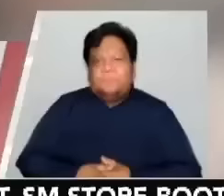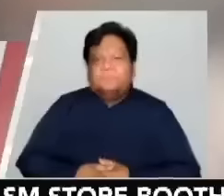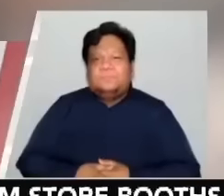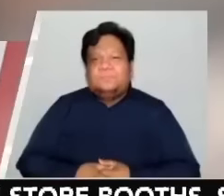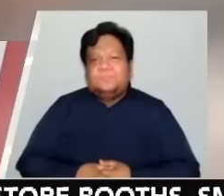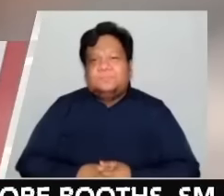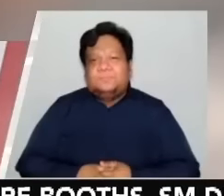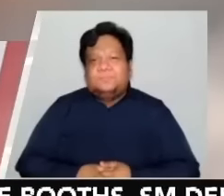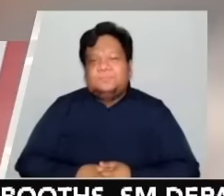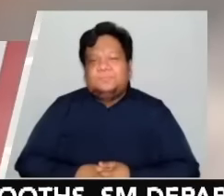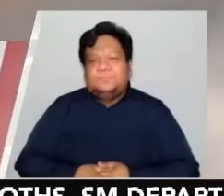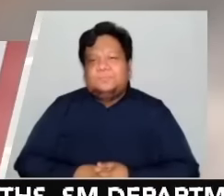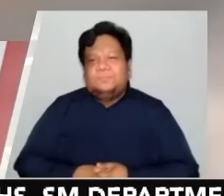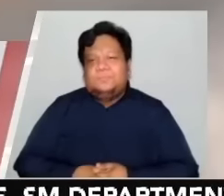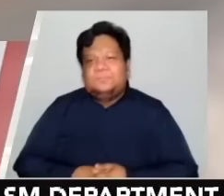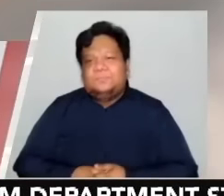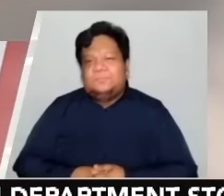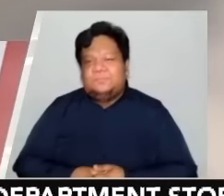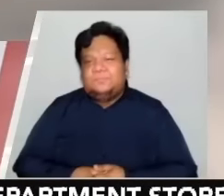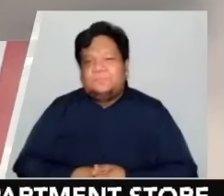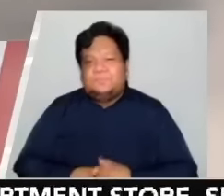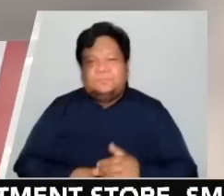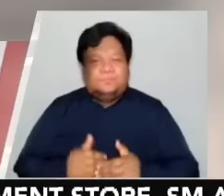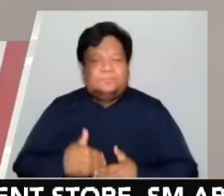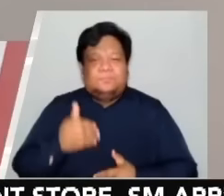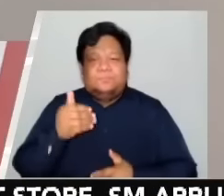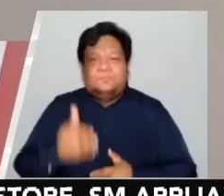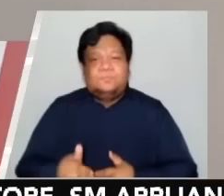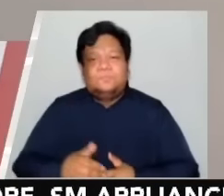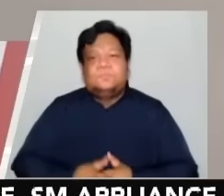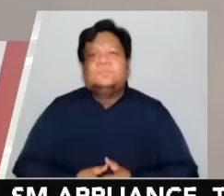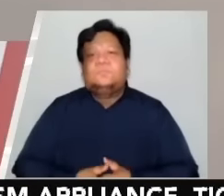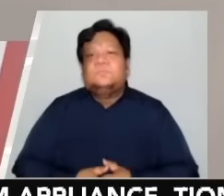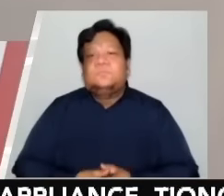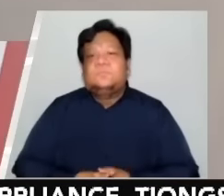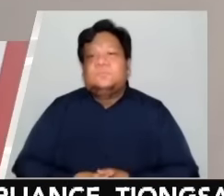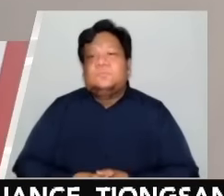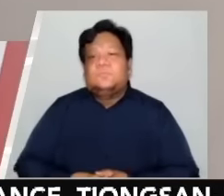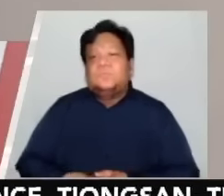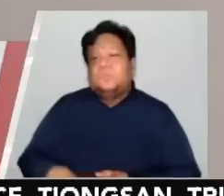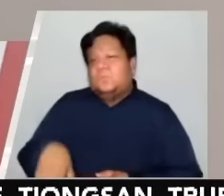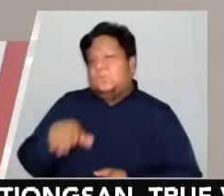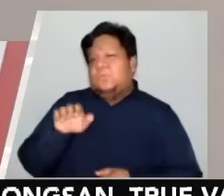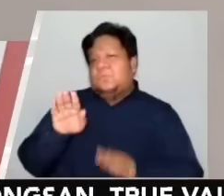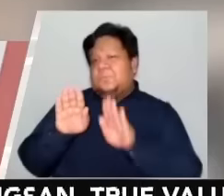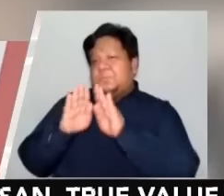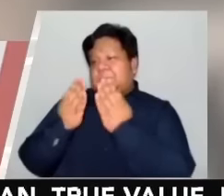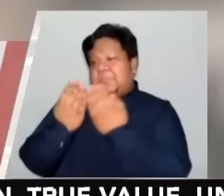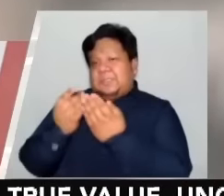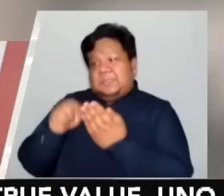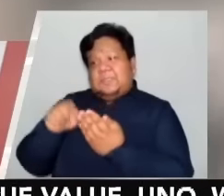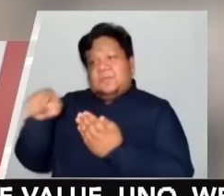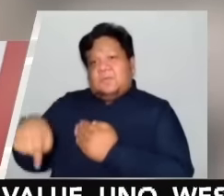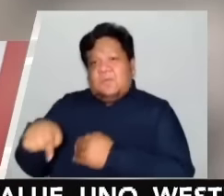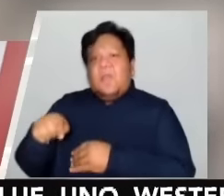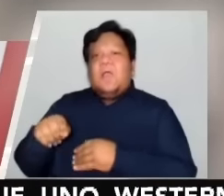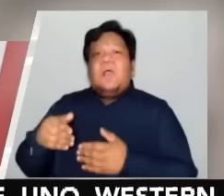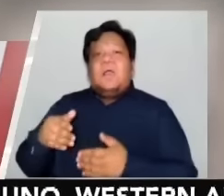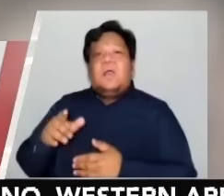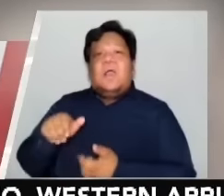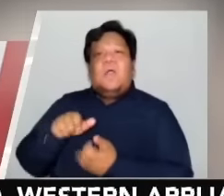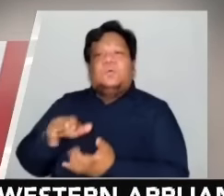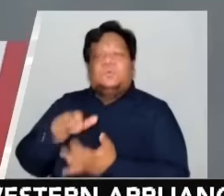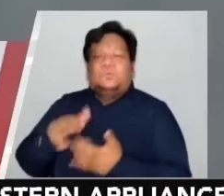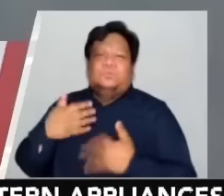Ramos Aso ni V ng BTS na si yonan pumanaw dati ng sinabi ni V na may